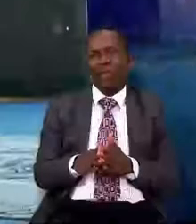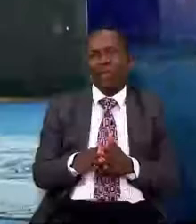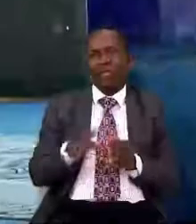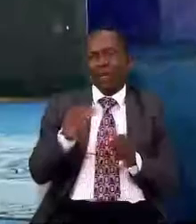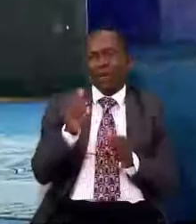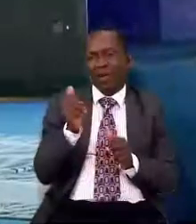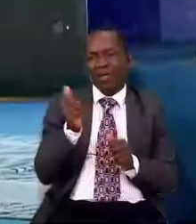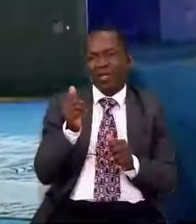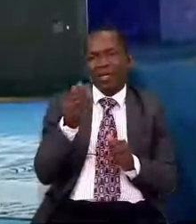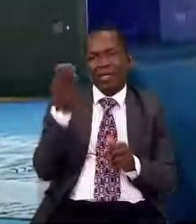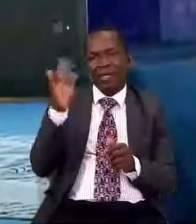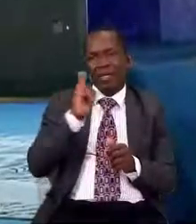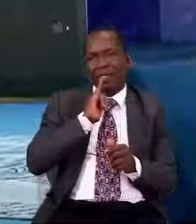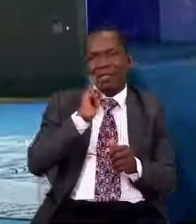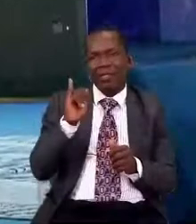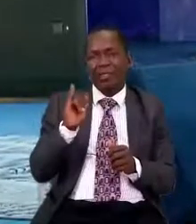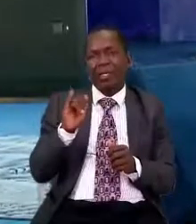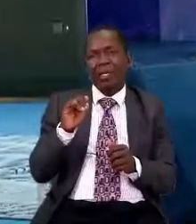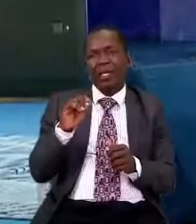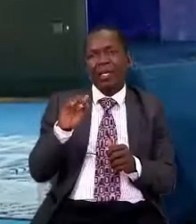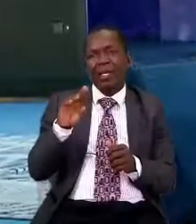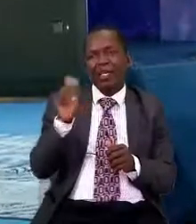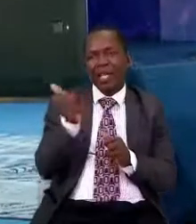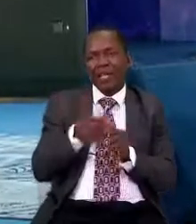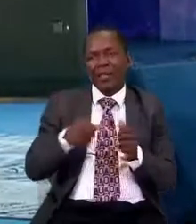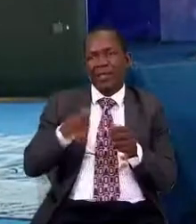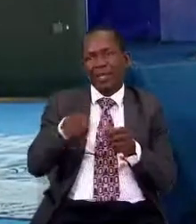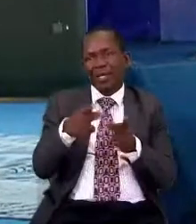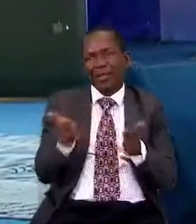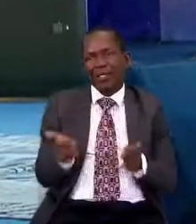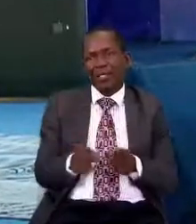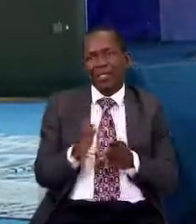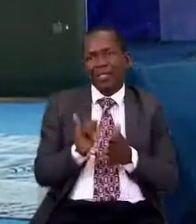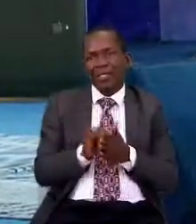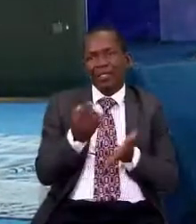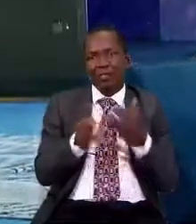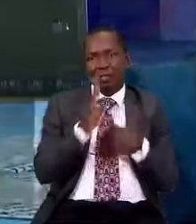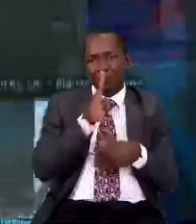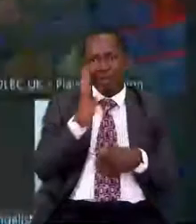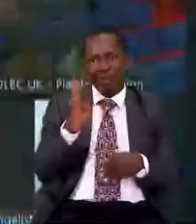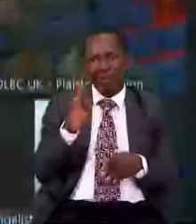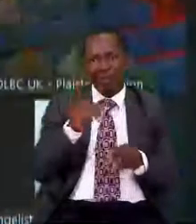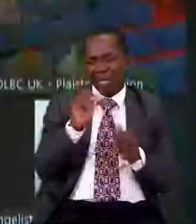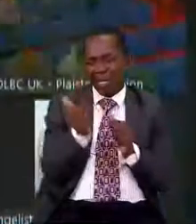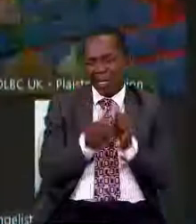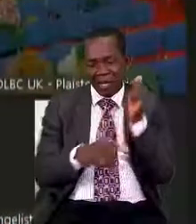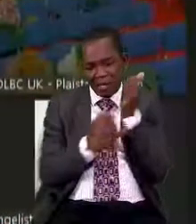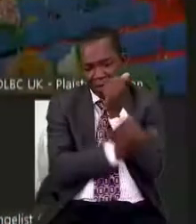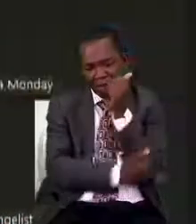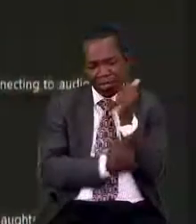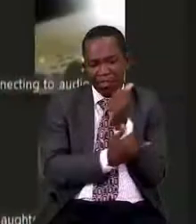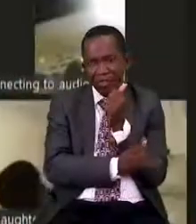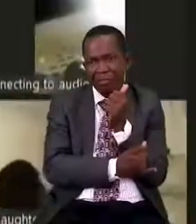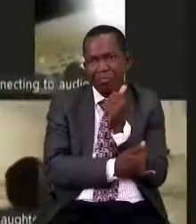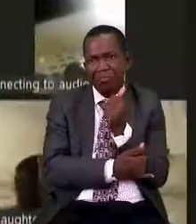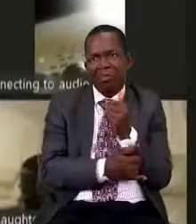vous trouvez, quel que soit le pays, vous êtes en ligne, vous êtes à la radio, vous êtes à la radio ou à la